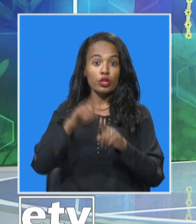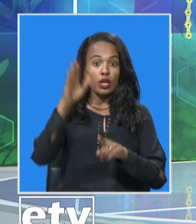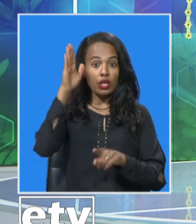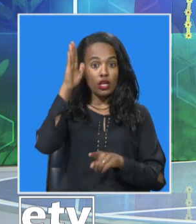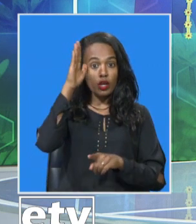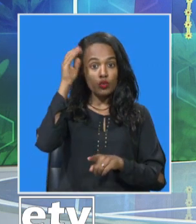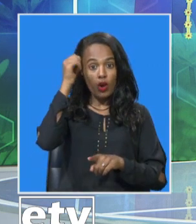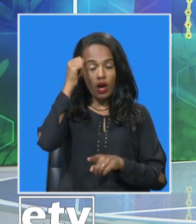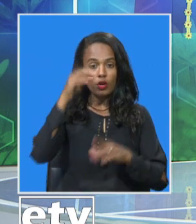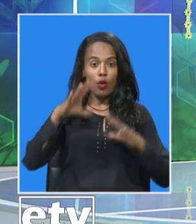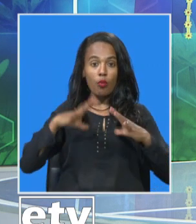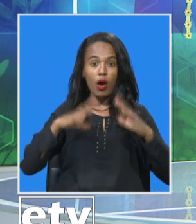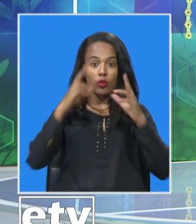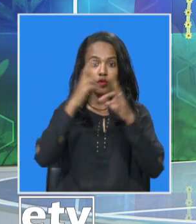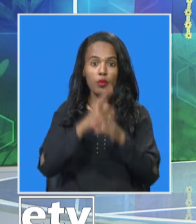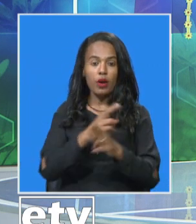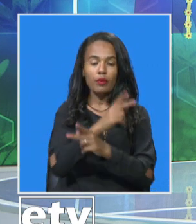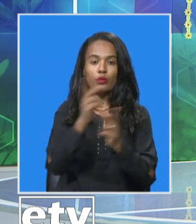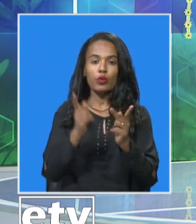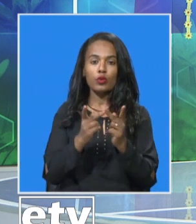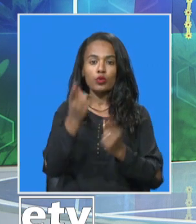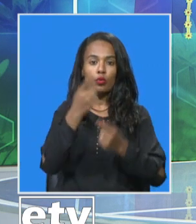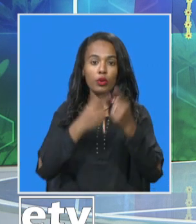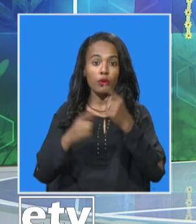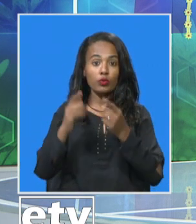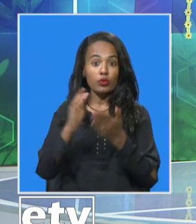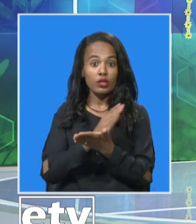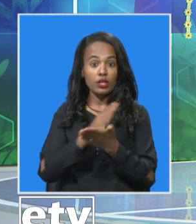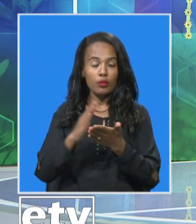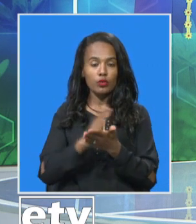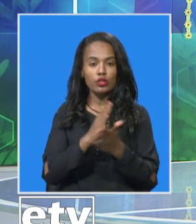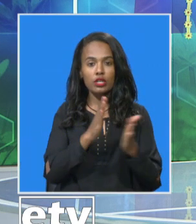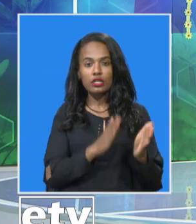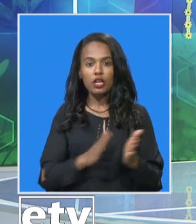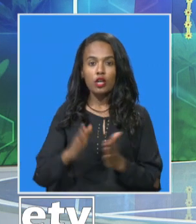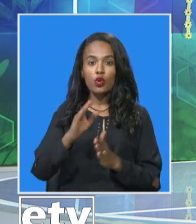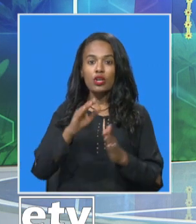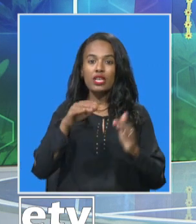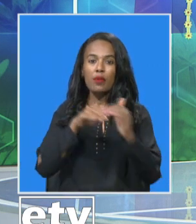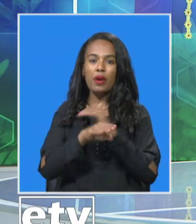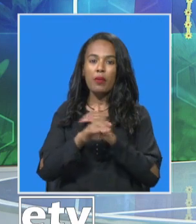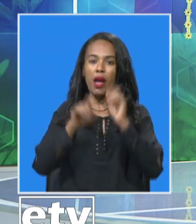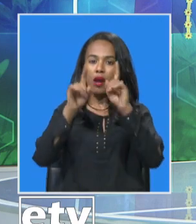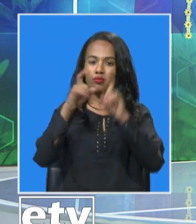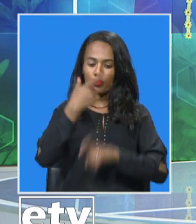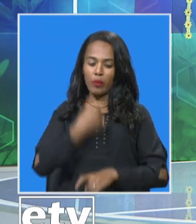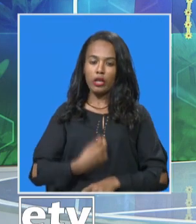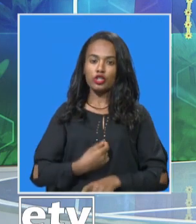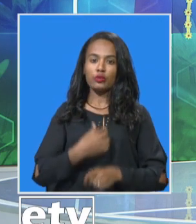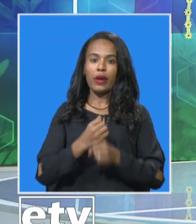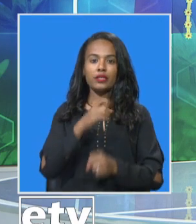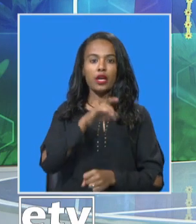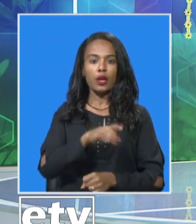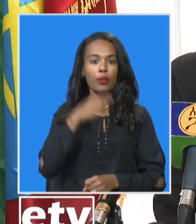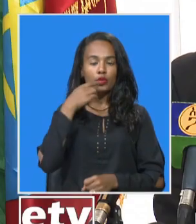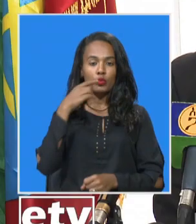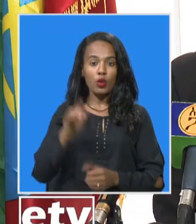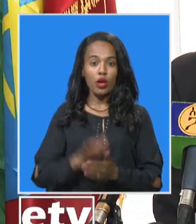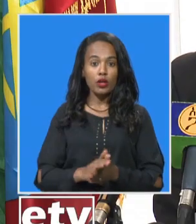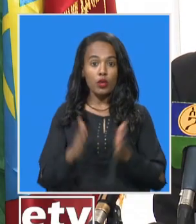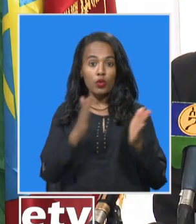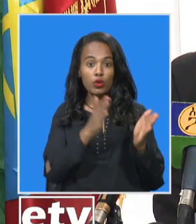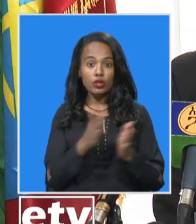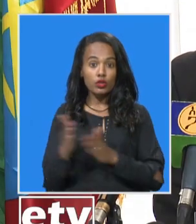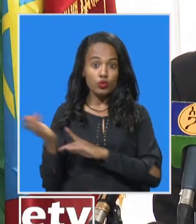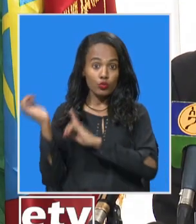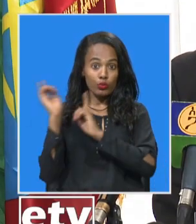አርጋው በዓሉን ለማክበር ወደ ስፍራው የሚመጡ ታዳሚዎችም የተዘጋጀውን የመግቢያ ባጅ መያዝ እንዳለባቸው ነው ያሳሰቡት። ወደ ዝግጅቱ